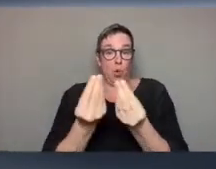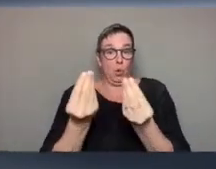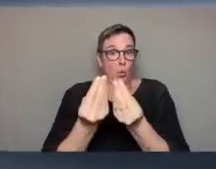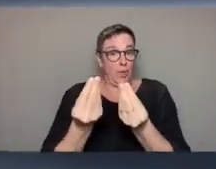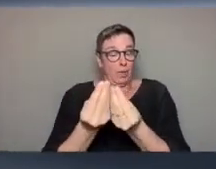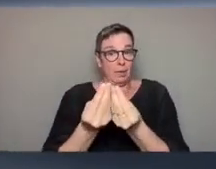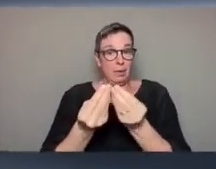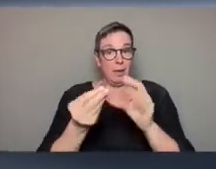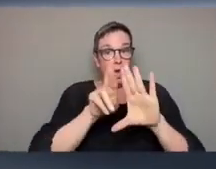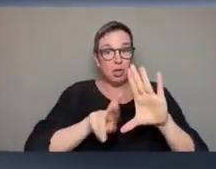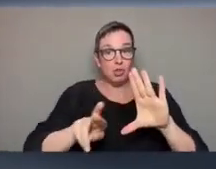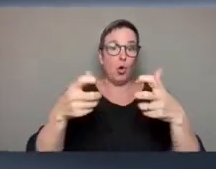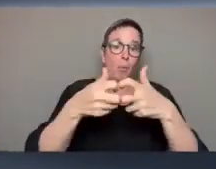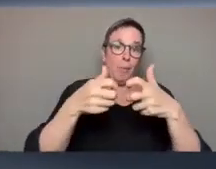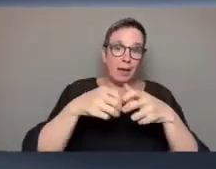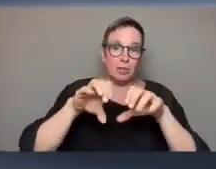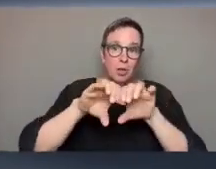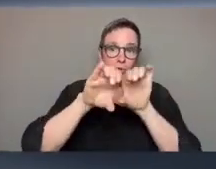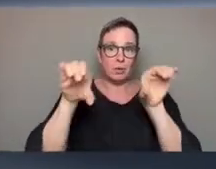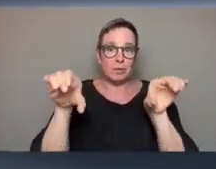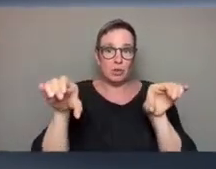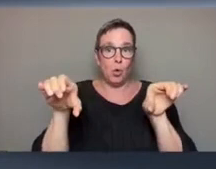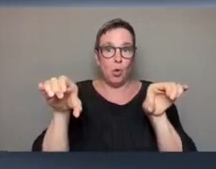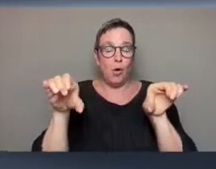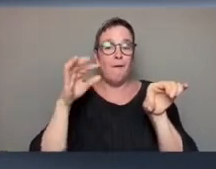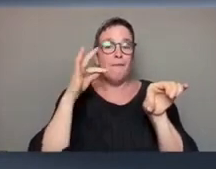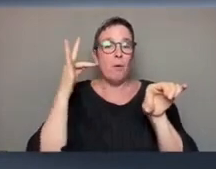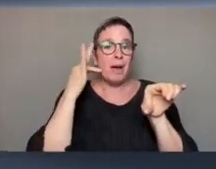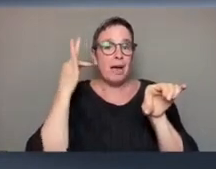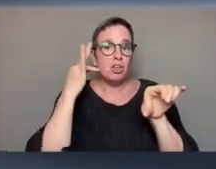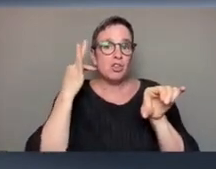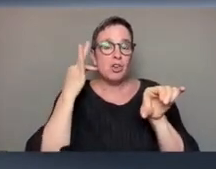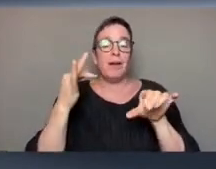comme saucissons, fromage, farine, etc.